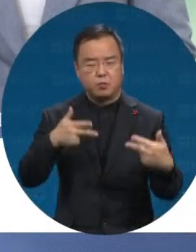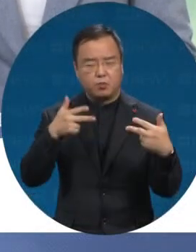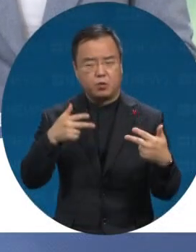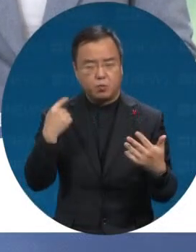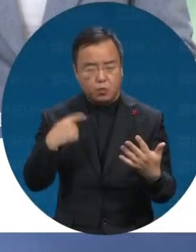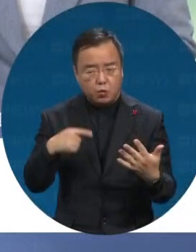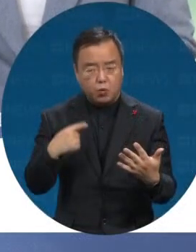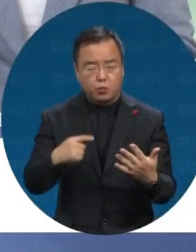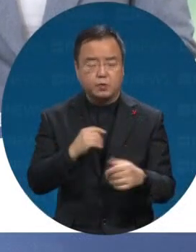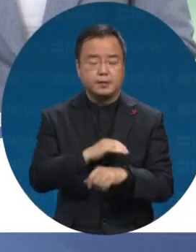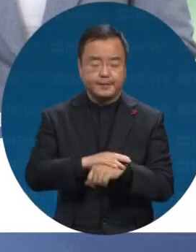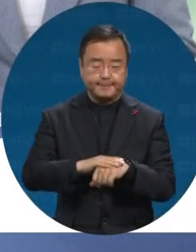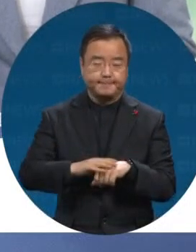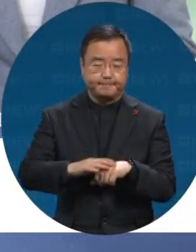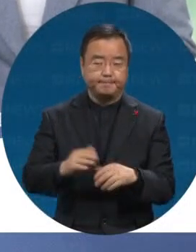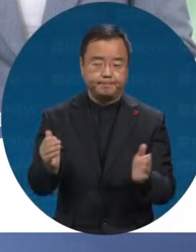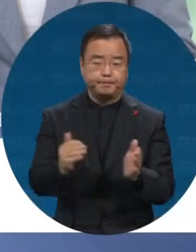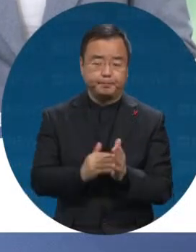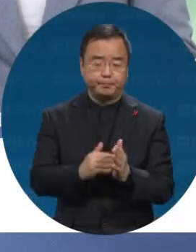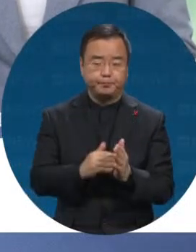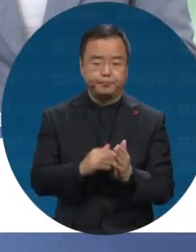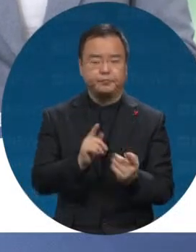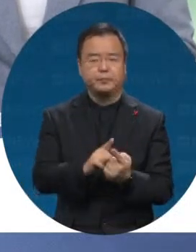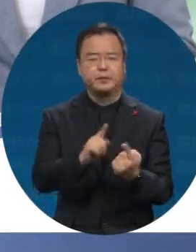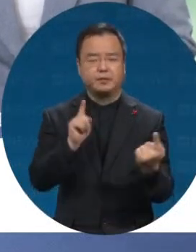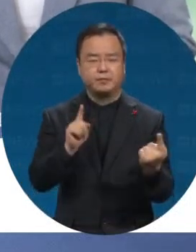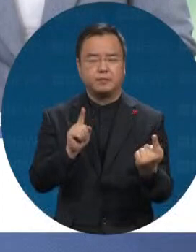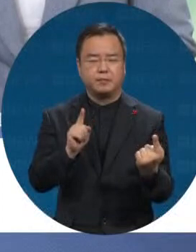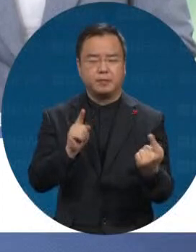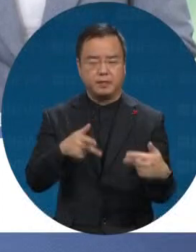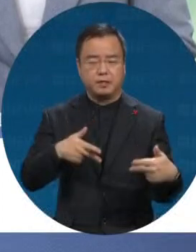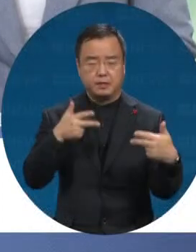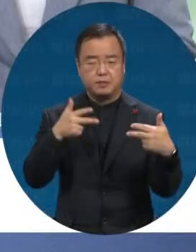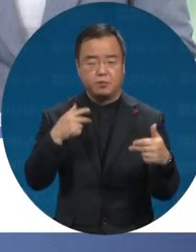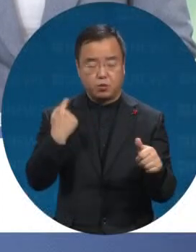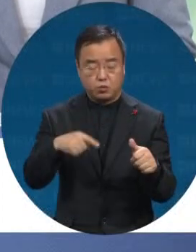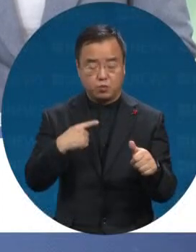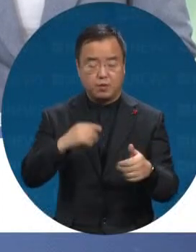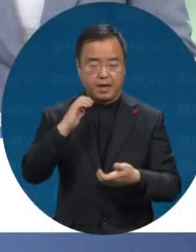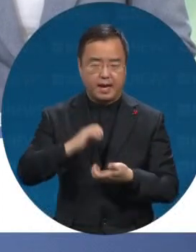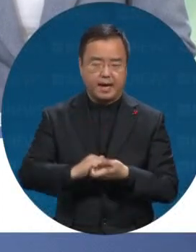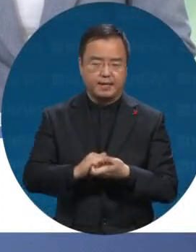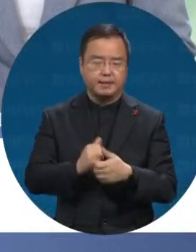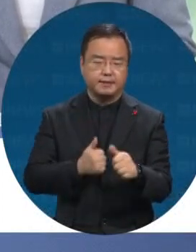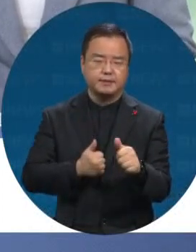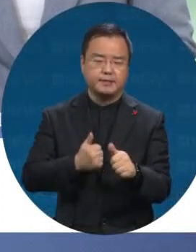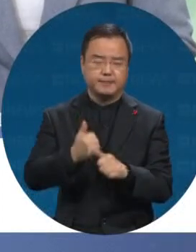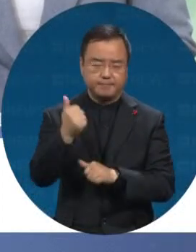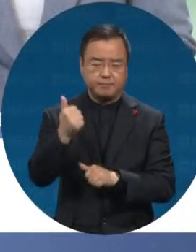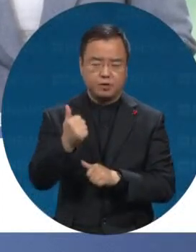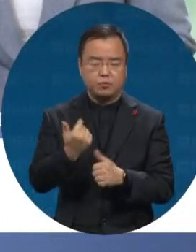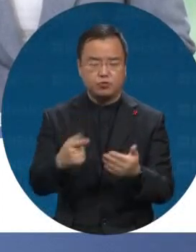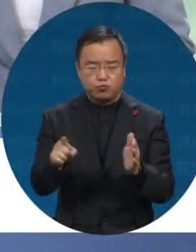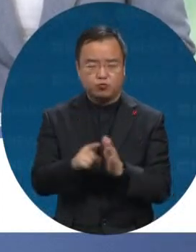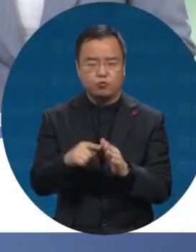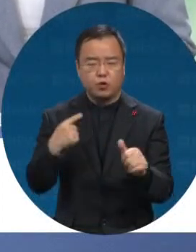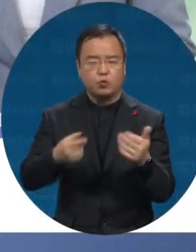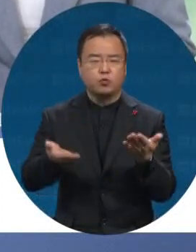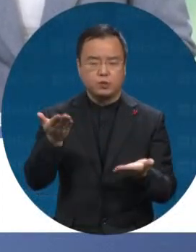안착시키기도 하고 비대면 수업의 한계를 극복하고 교육 격차를 해소하기 위해서 무척이나